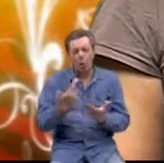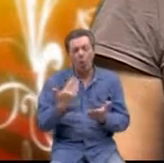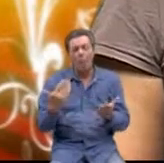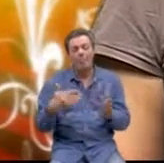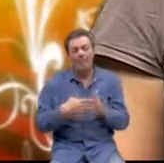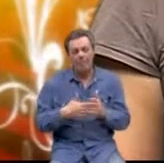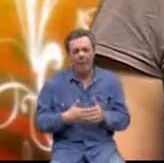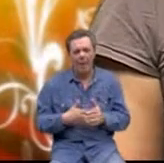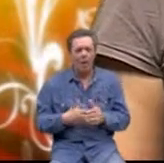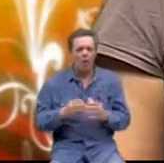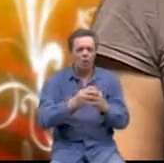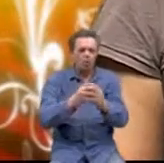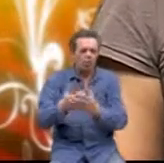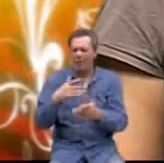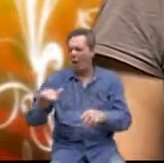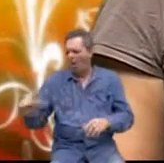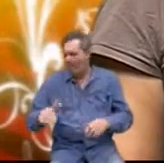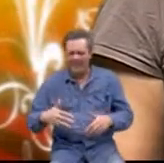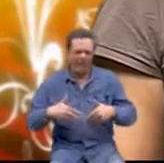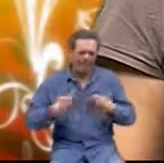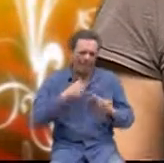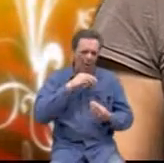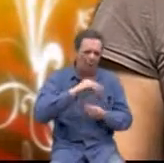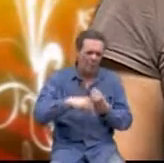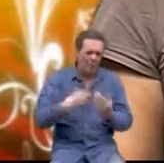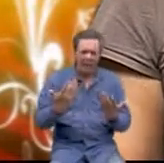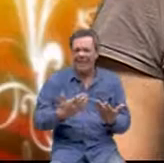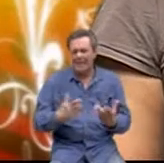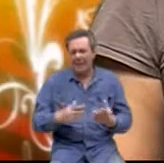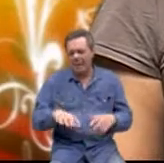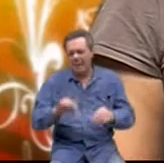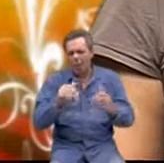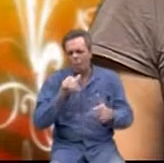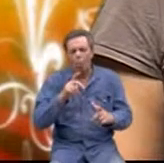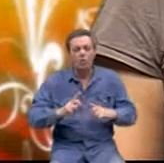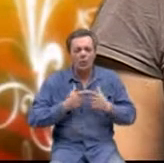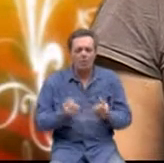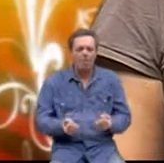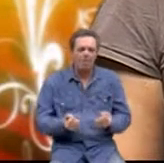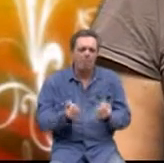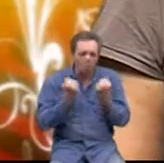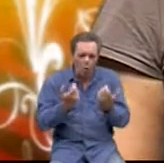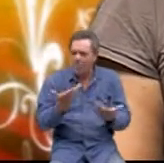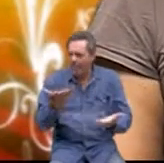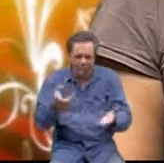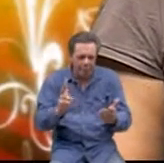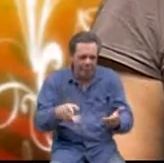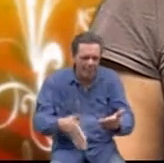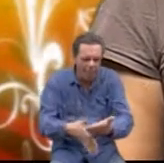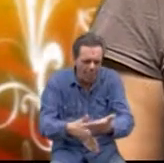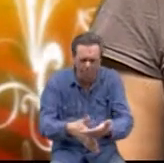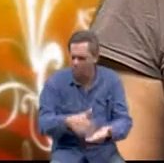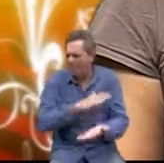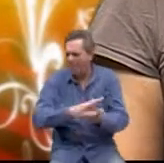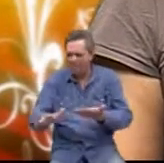trebale skupinama kao što su djeca, mladi i obitelji kada se nađu u nekakvim životnim poteškoćama, a da su im tu negdje na usluzi, dakle besplatno,